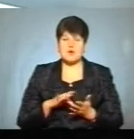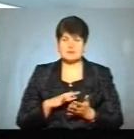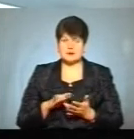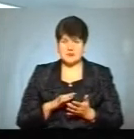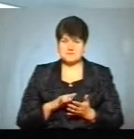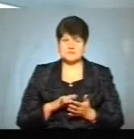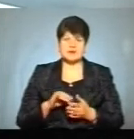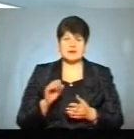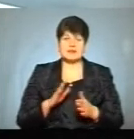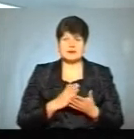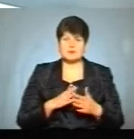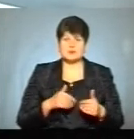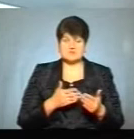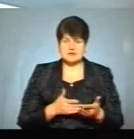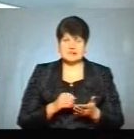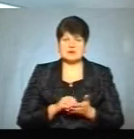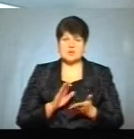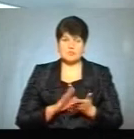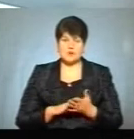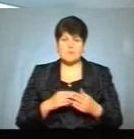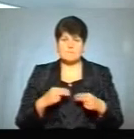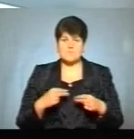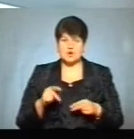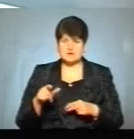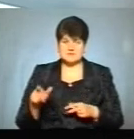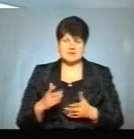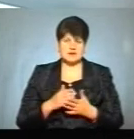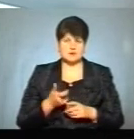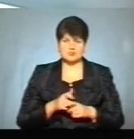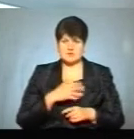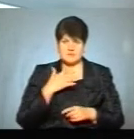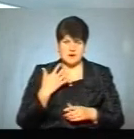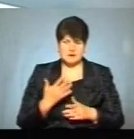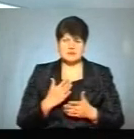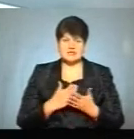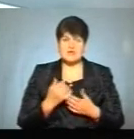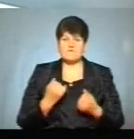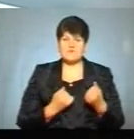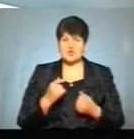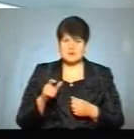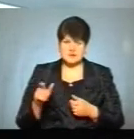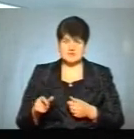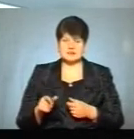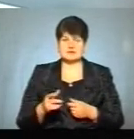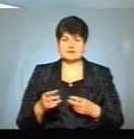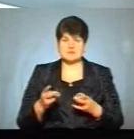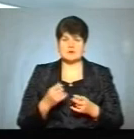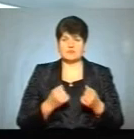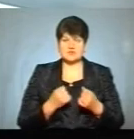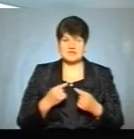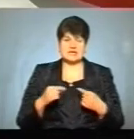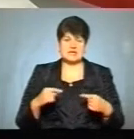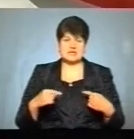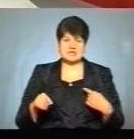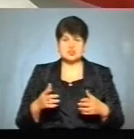і пропозиція. Є на обліку продавці, разом з тим треба дуже багато продавців. Є на обліку і водії, разом з тим треба і водіїв, можливо, інших,